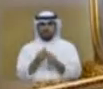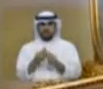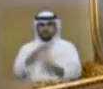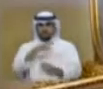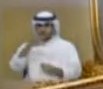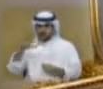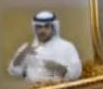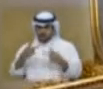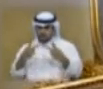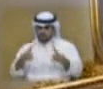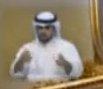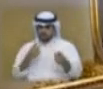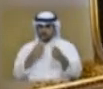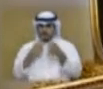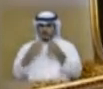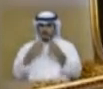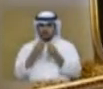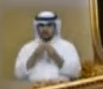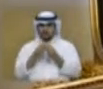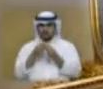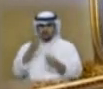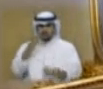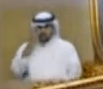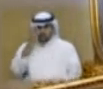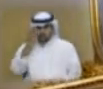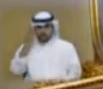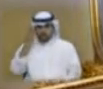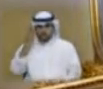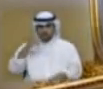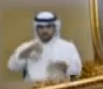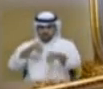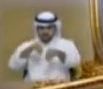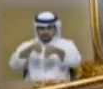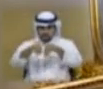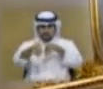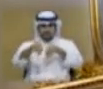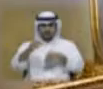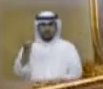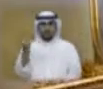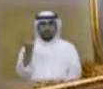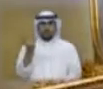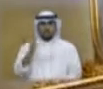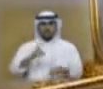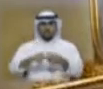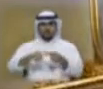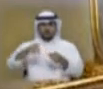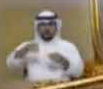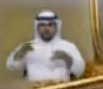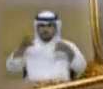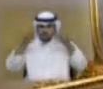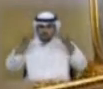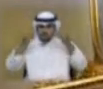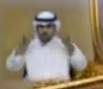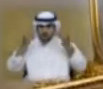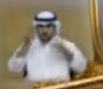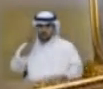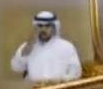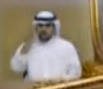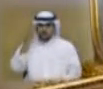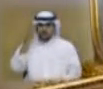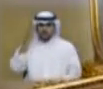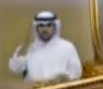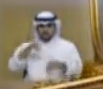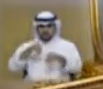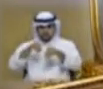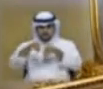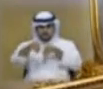ونقل الخبرات التي قد تكون يعني دولة رائدة في مجال عن دولة أخرى، فننقل هذه